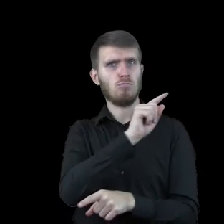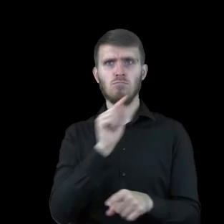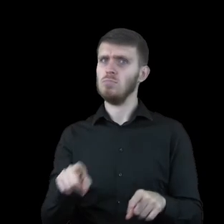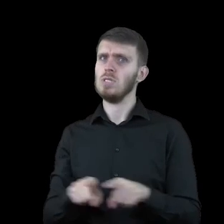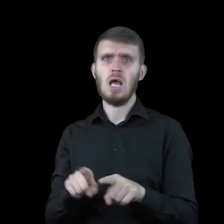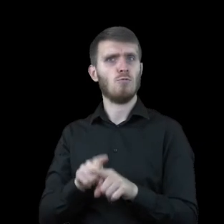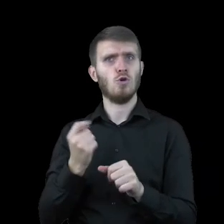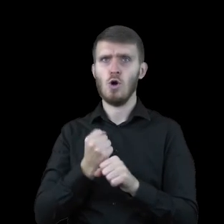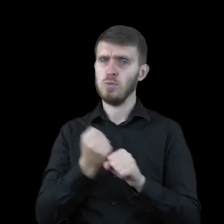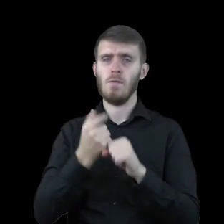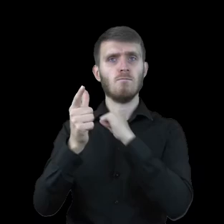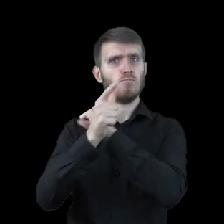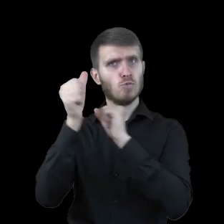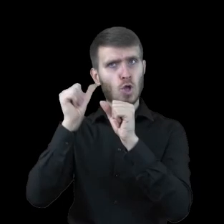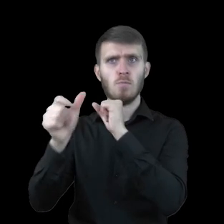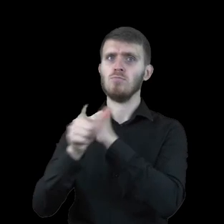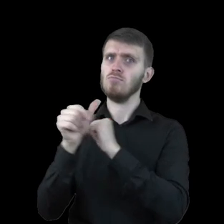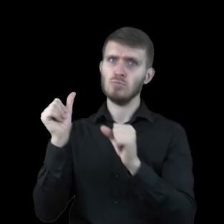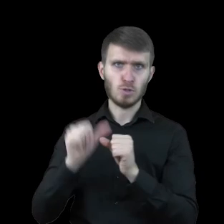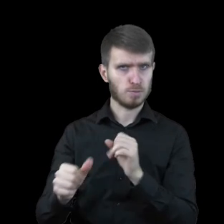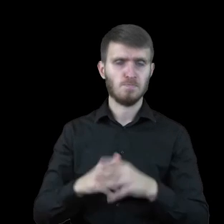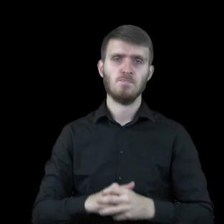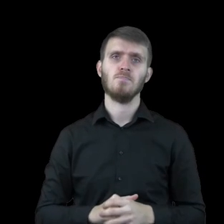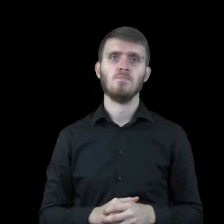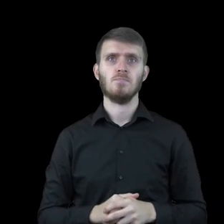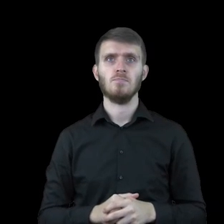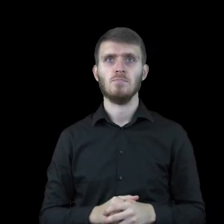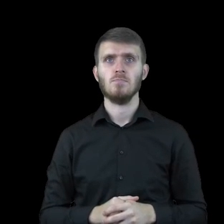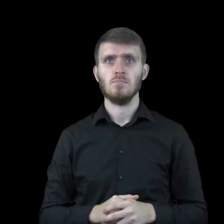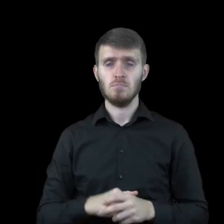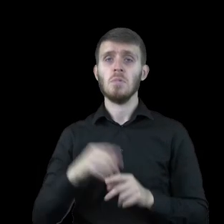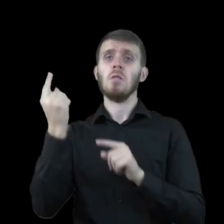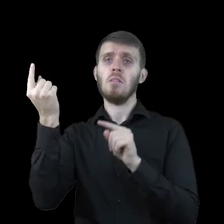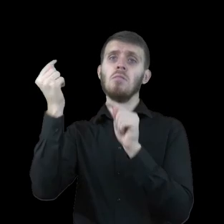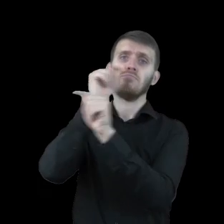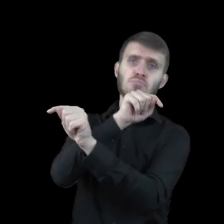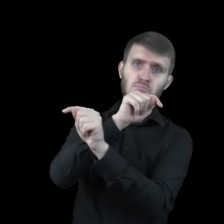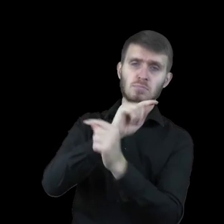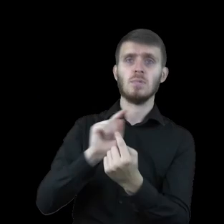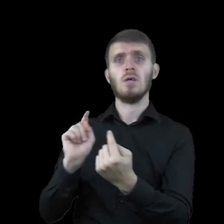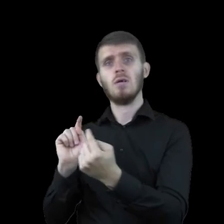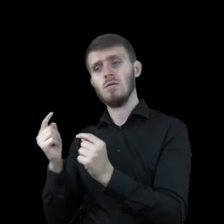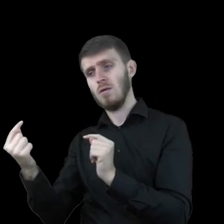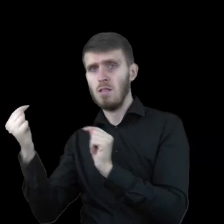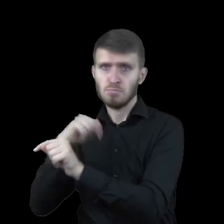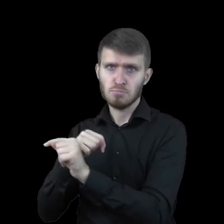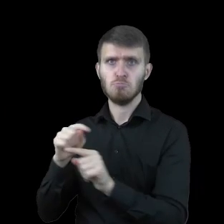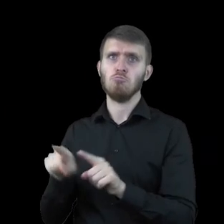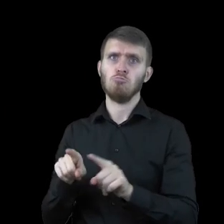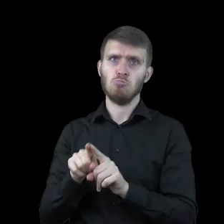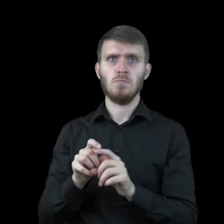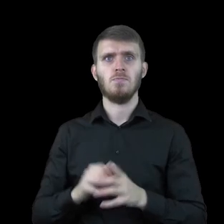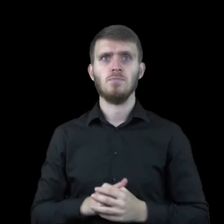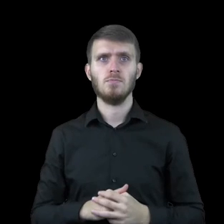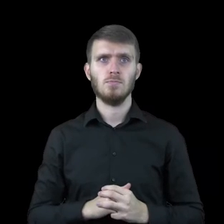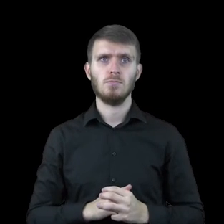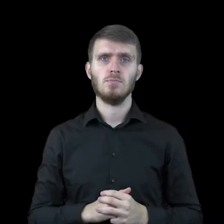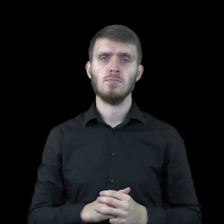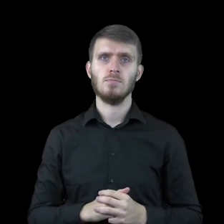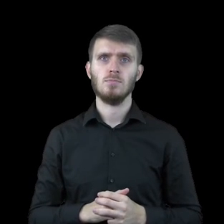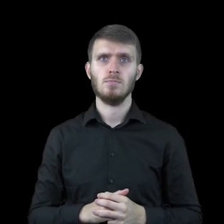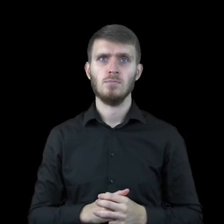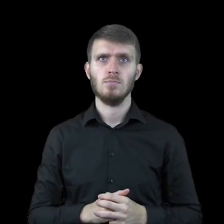i tutaj musimy mieć 70 stopni, dlatego że te dwa kąty to są kąty przyległe,